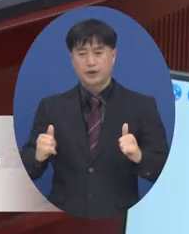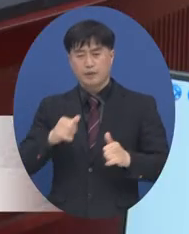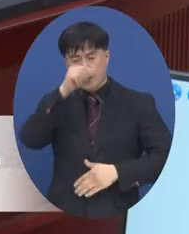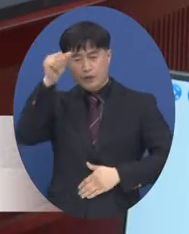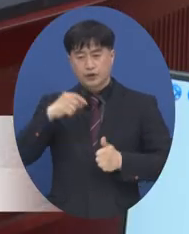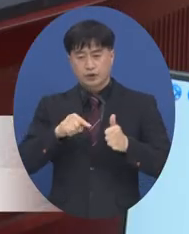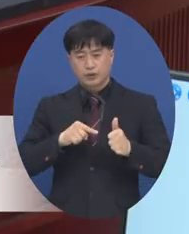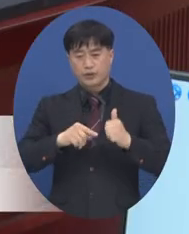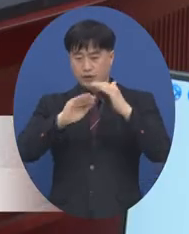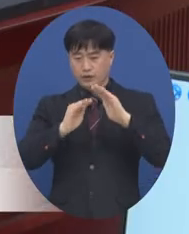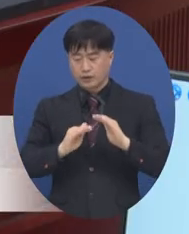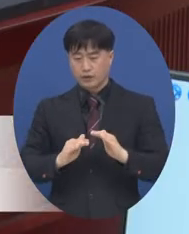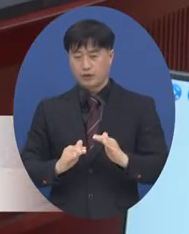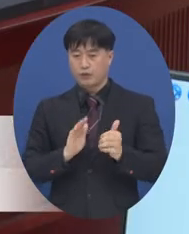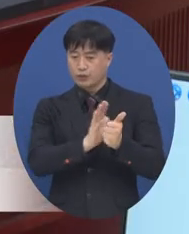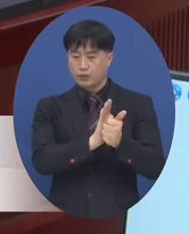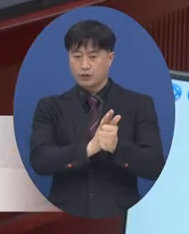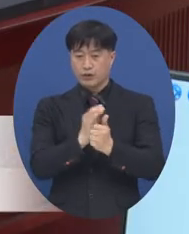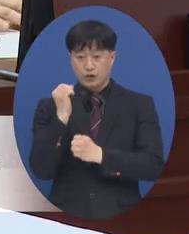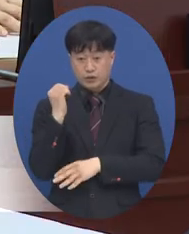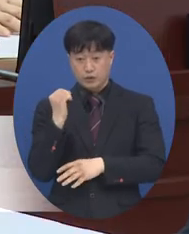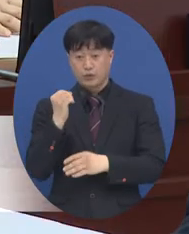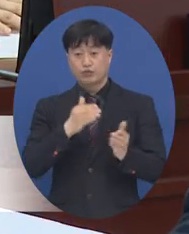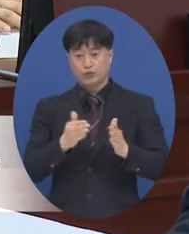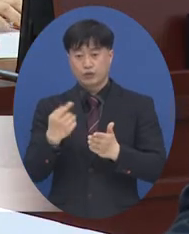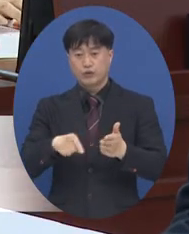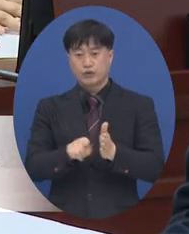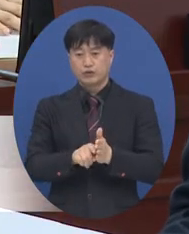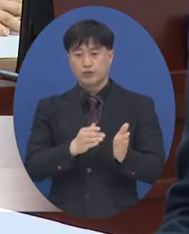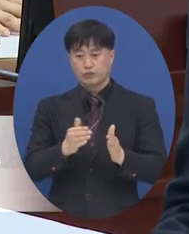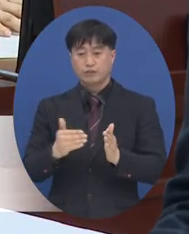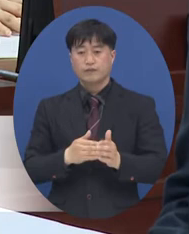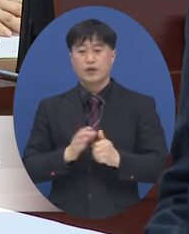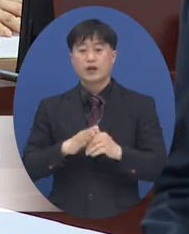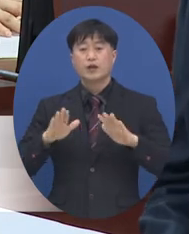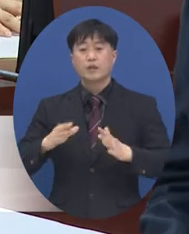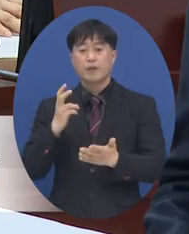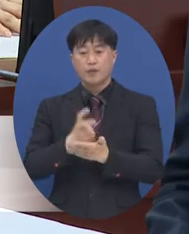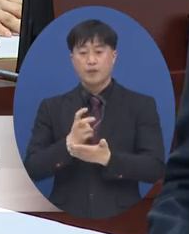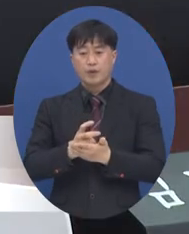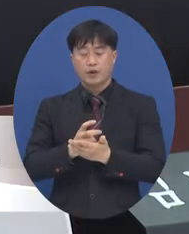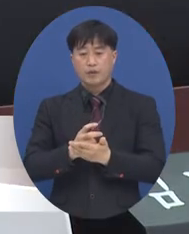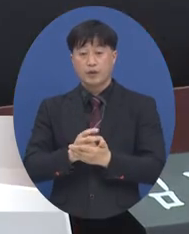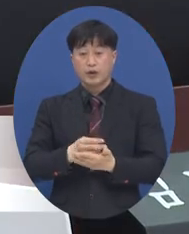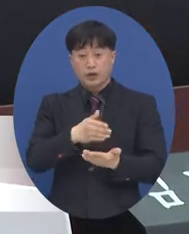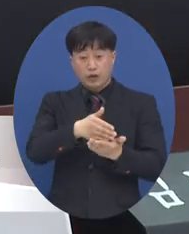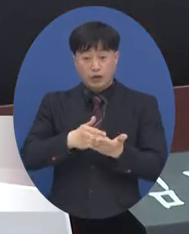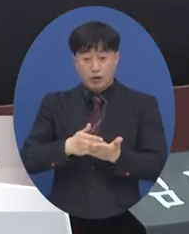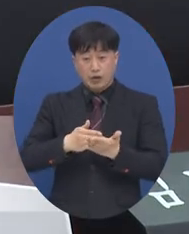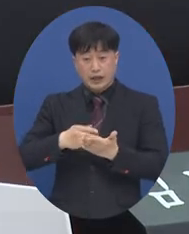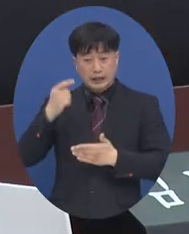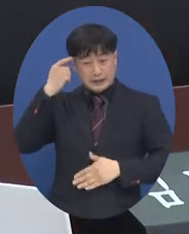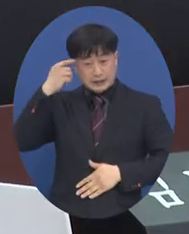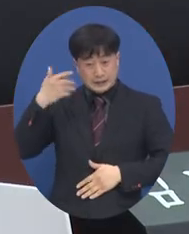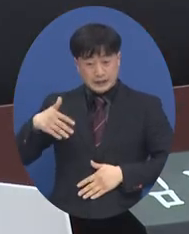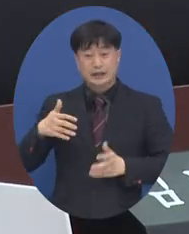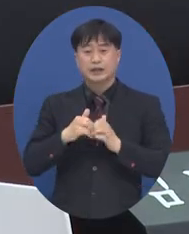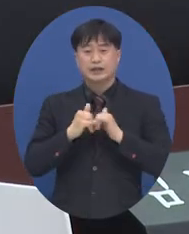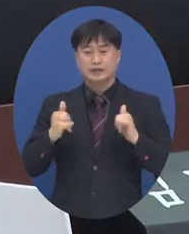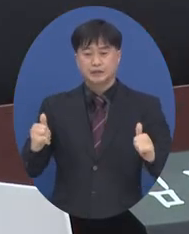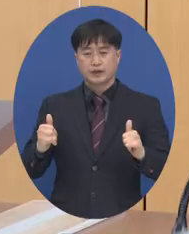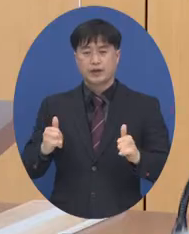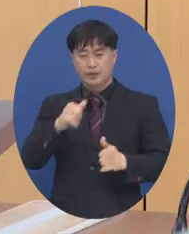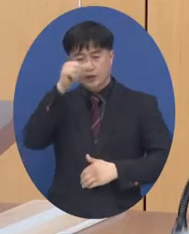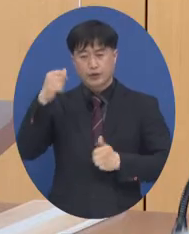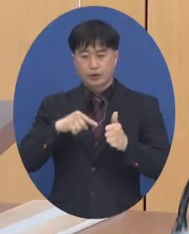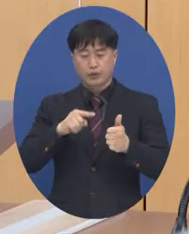지원할 수 있는 근거를 마련 하기 위해 제한되었습니다 본 조례에서 는 경계선 지능 인 평생 교육 지원을 위한 기본계획